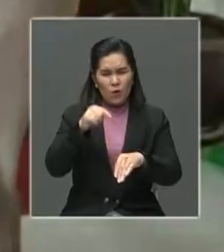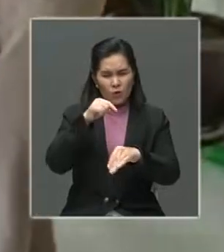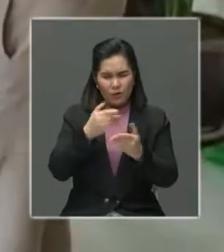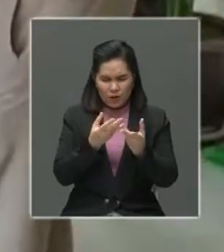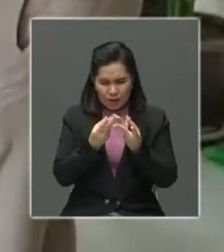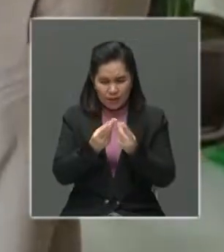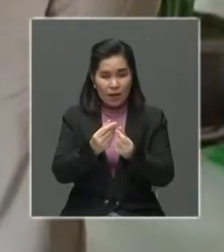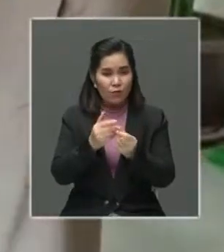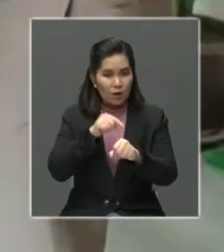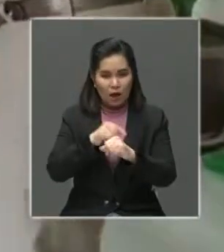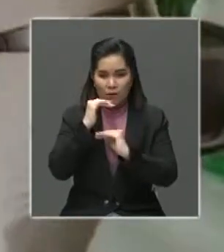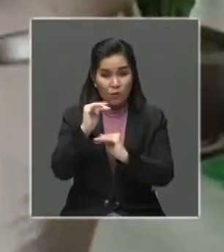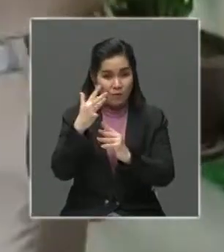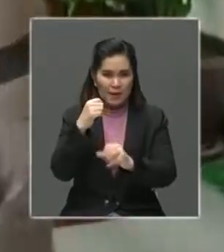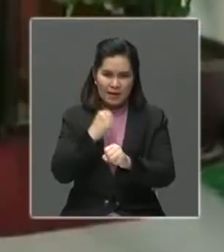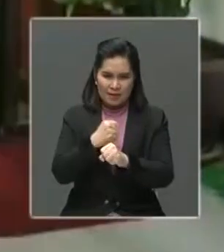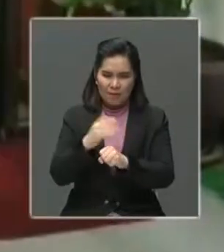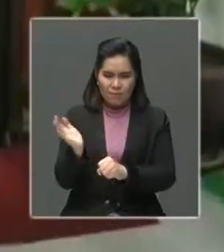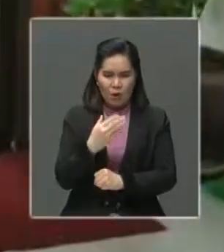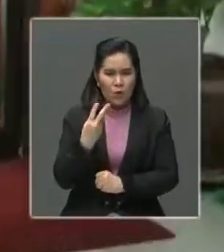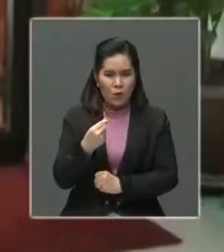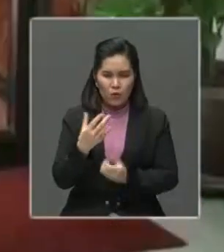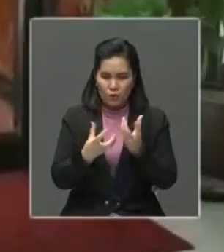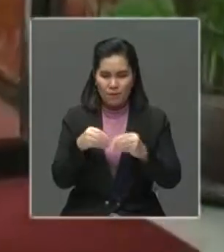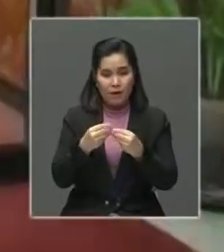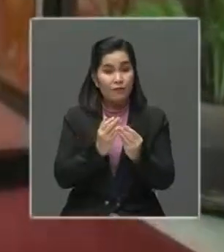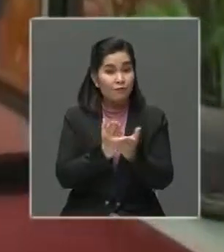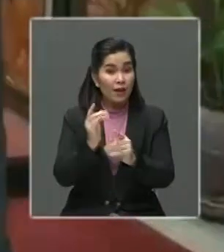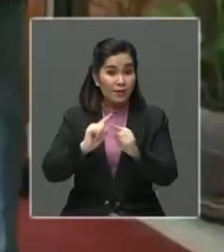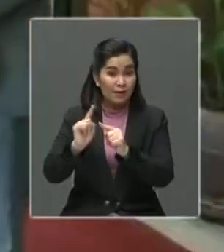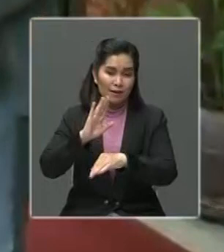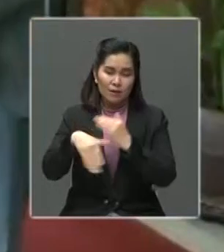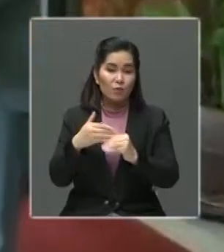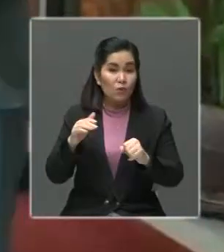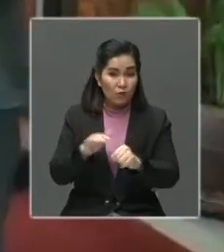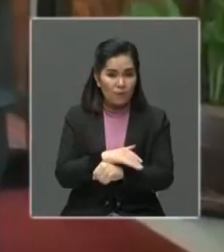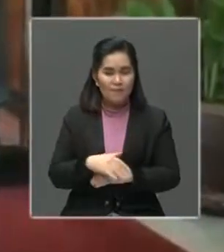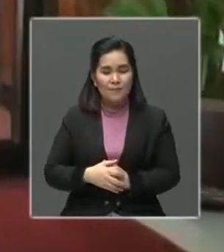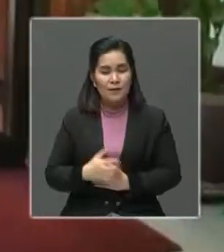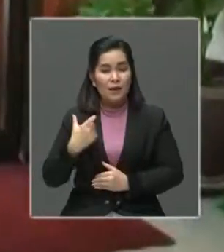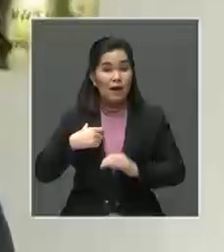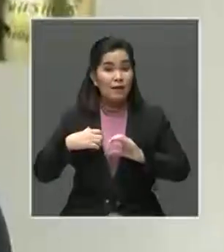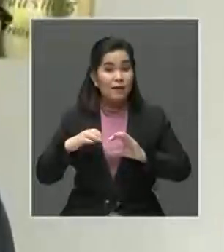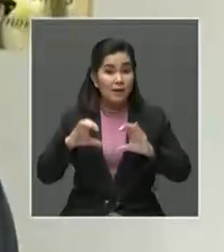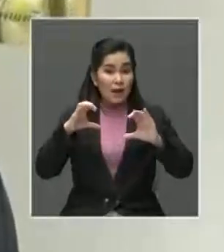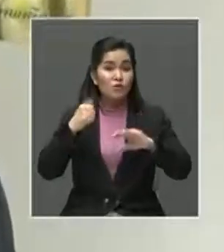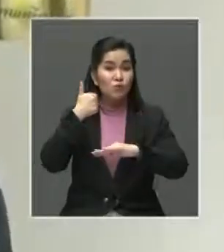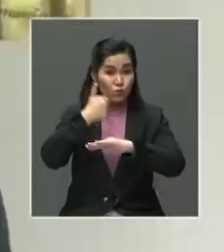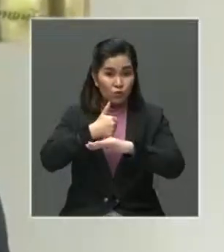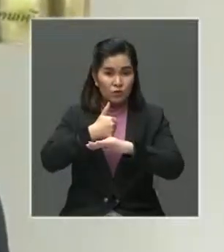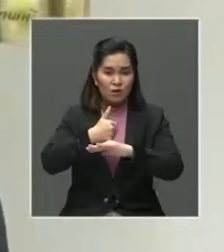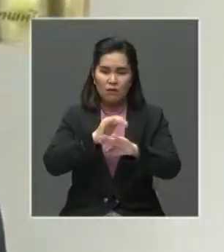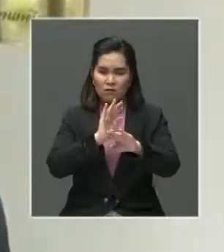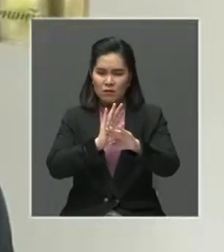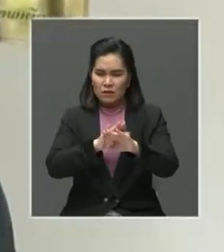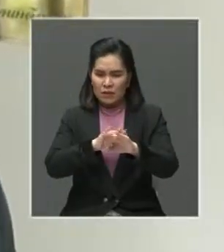ที่สุดพร้อมจะให้ความเป็นธรรมกับทุกฝ่ายค่ะในส่วนของอัยการสูงสุดนะคะก็ไม่ได้กำชับอะไรเป็นพิเศษ